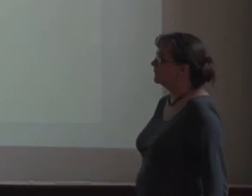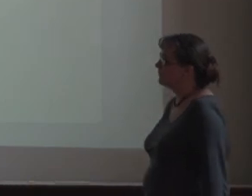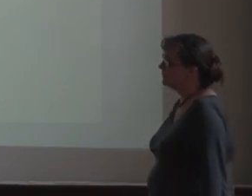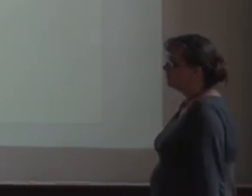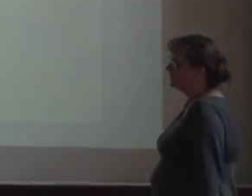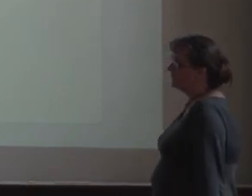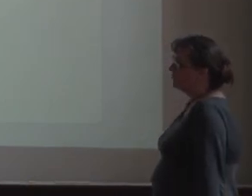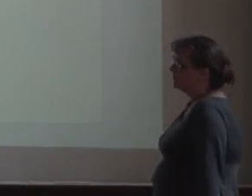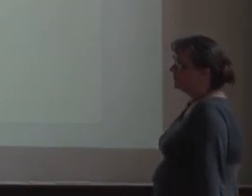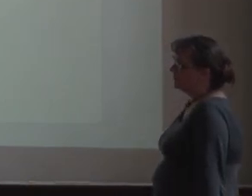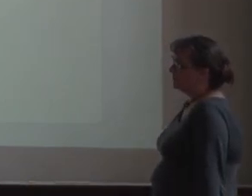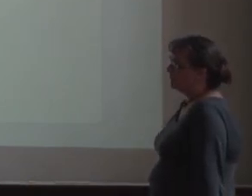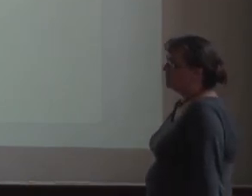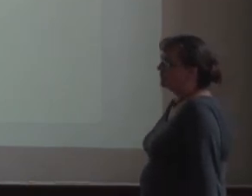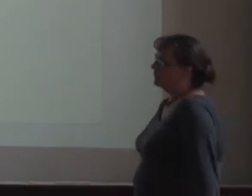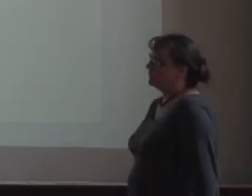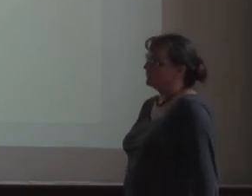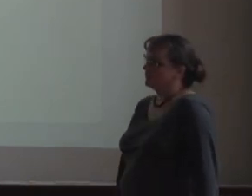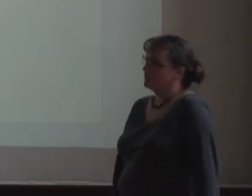et on va pouvoir,